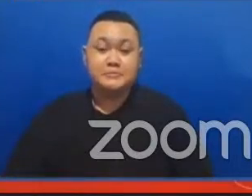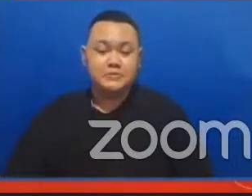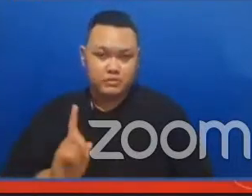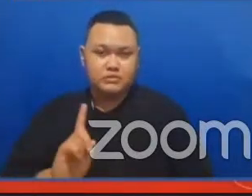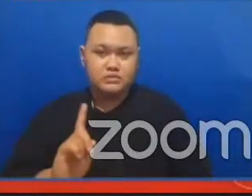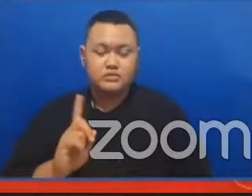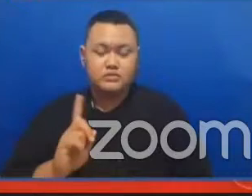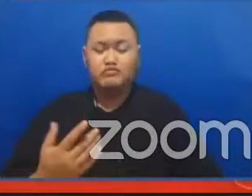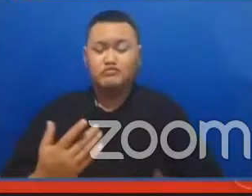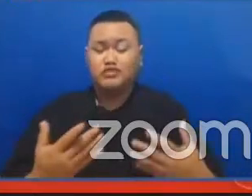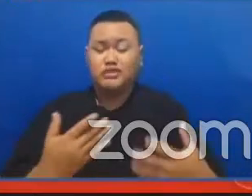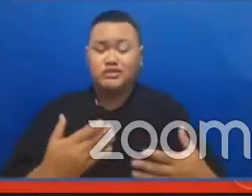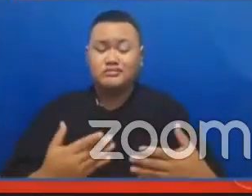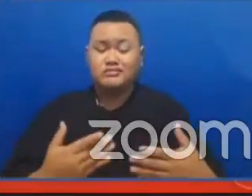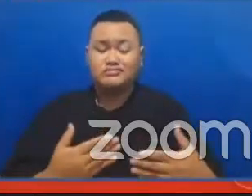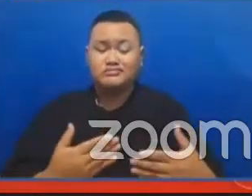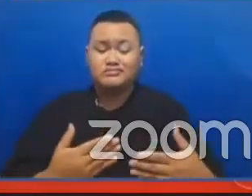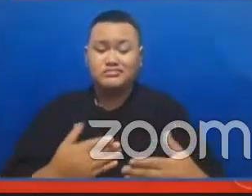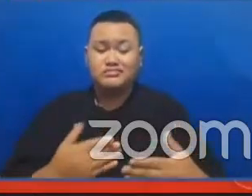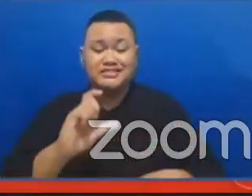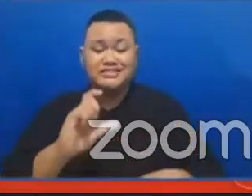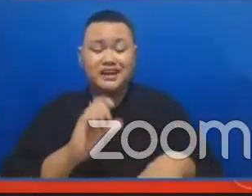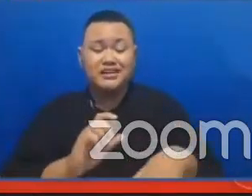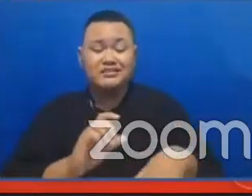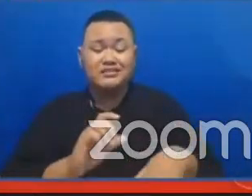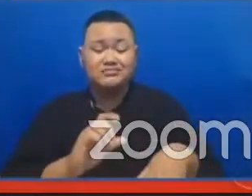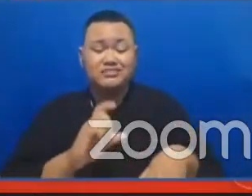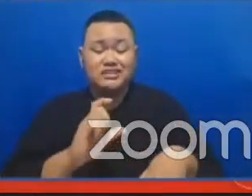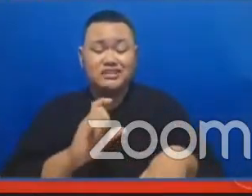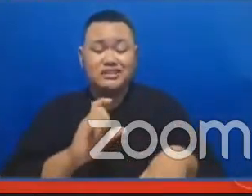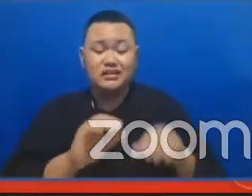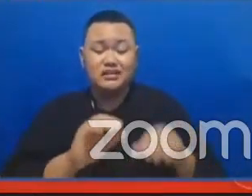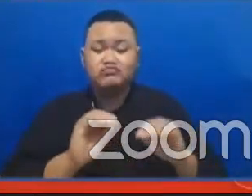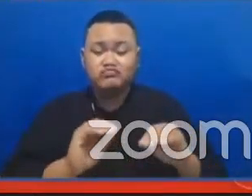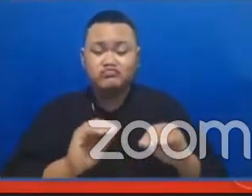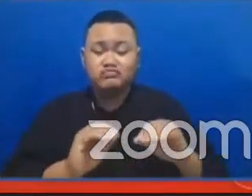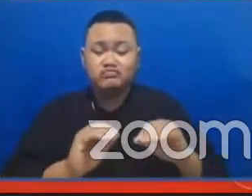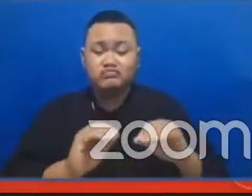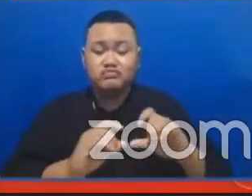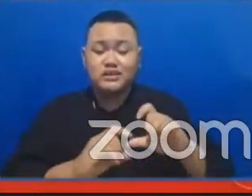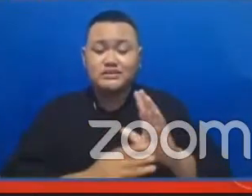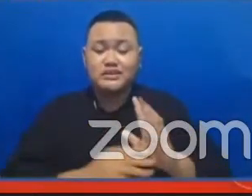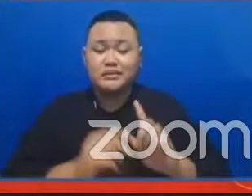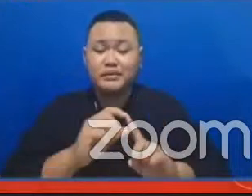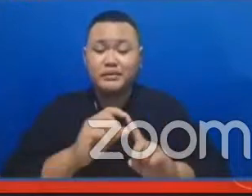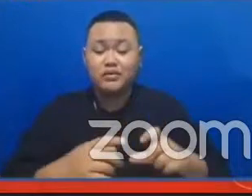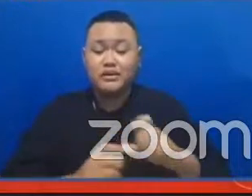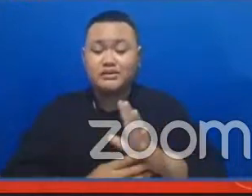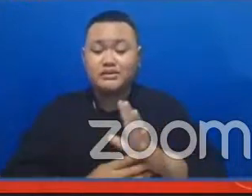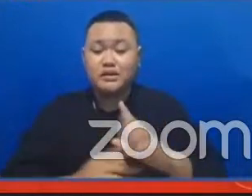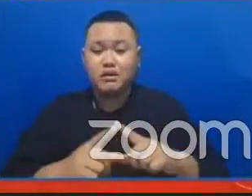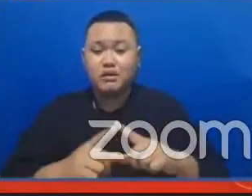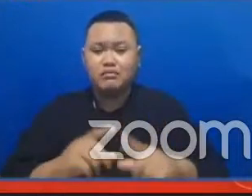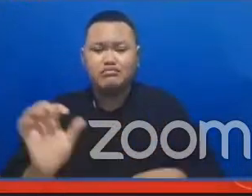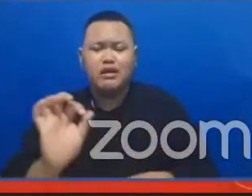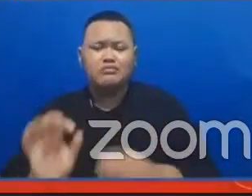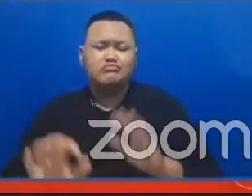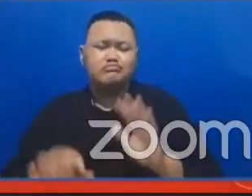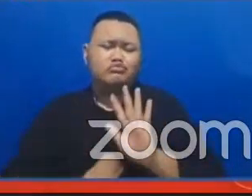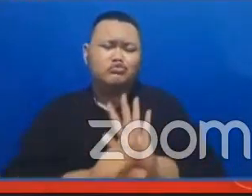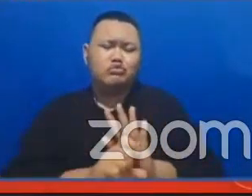untuk mempraktekkan pada laboratorium maya. Tetapi materi yang tersedia